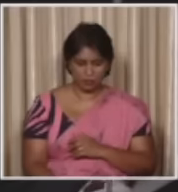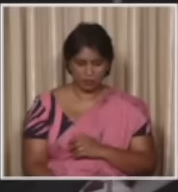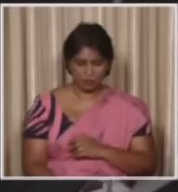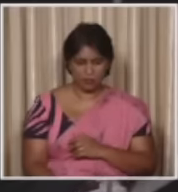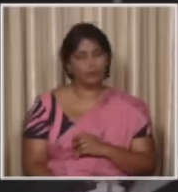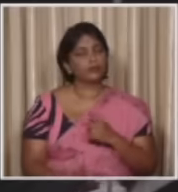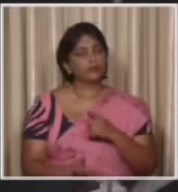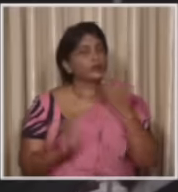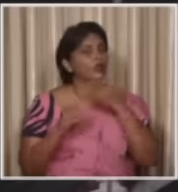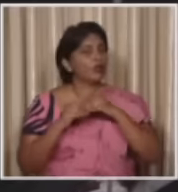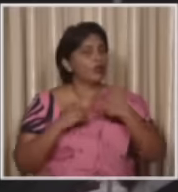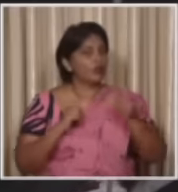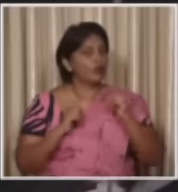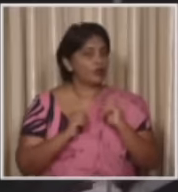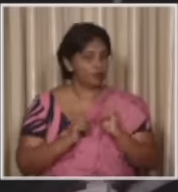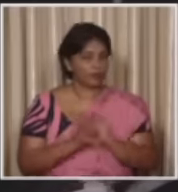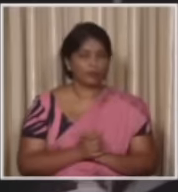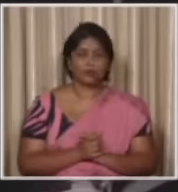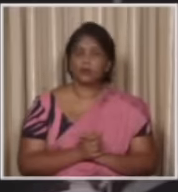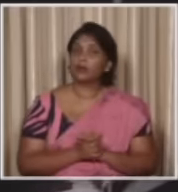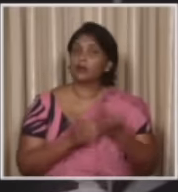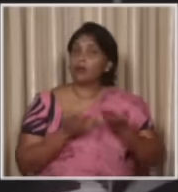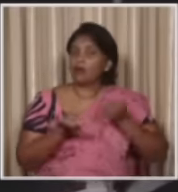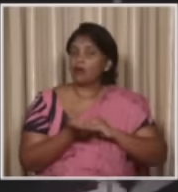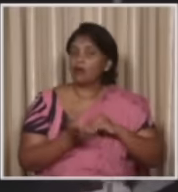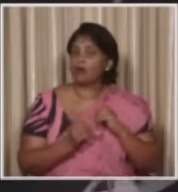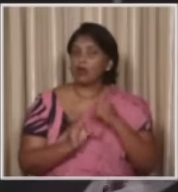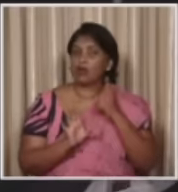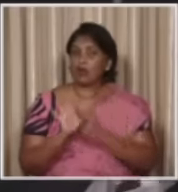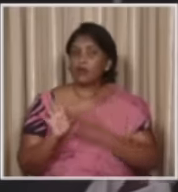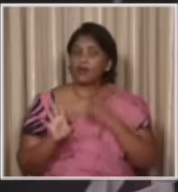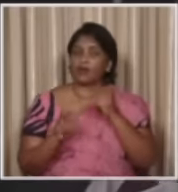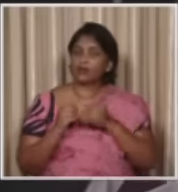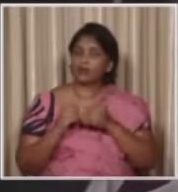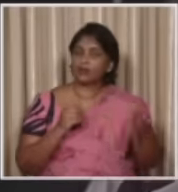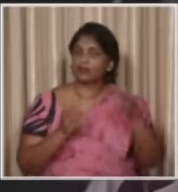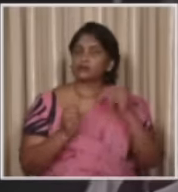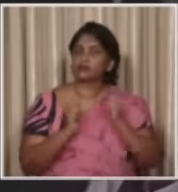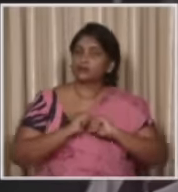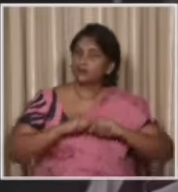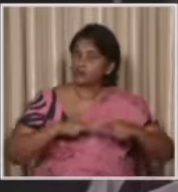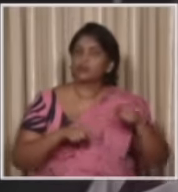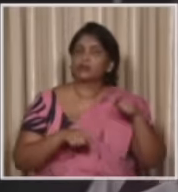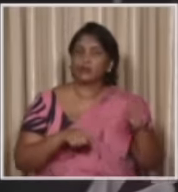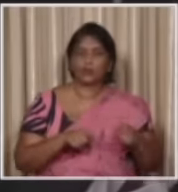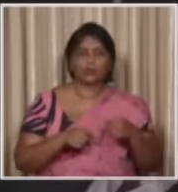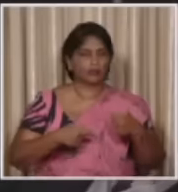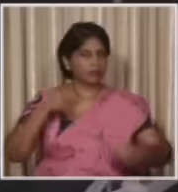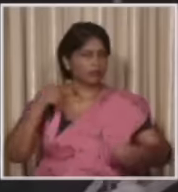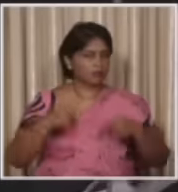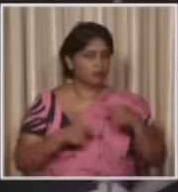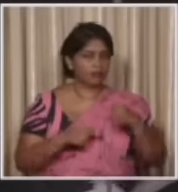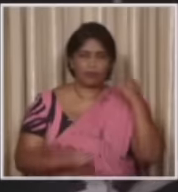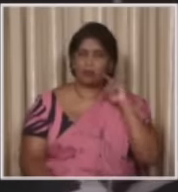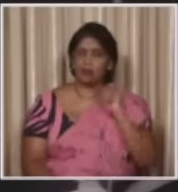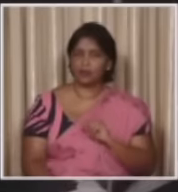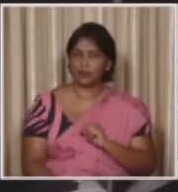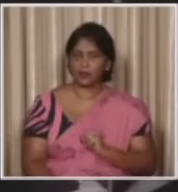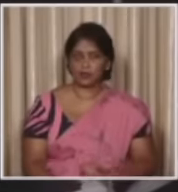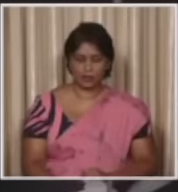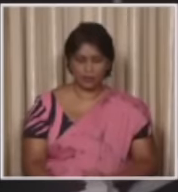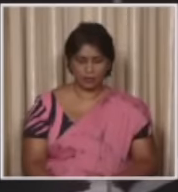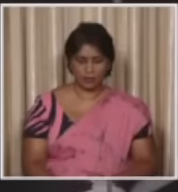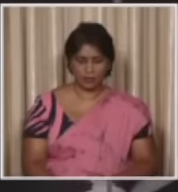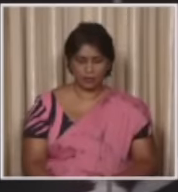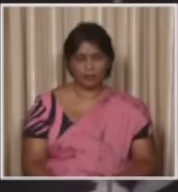ඊළඟට මොකද උනේ Yes wait ඊළඟට මොකද උනේ අවුරුද්දත් ඉස්සෙම එක ඇදගෙන ගිහිල්ලා ආගිමන්ට් ended on